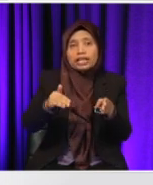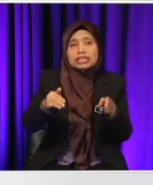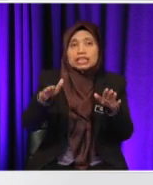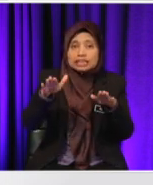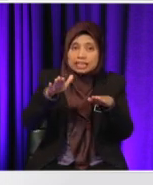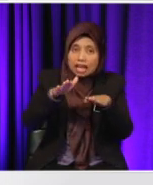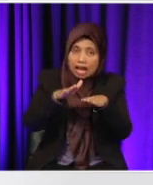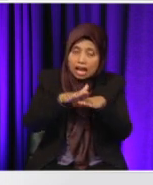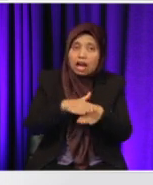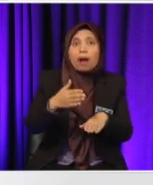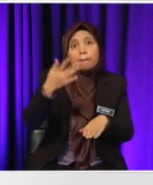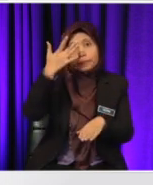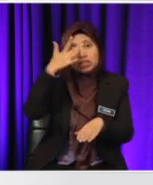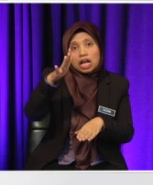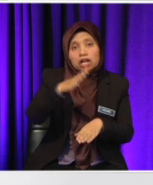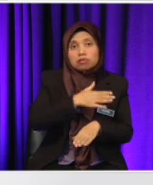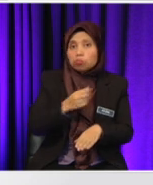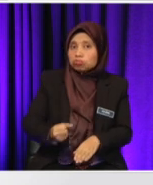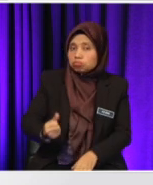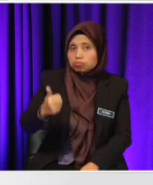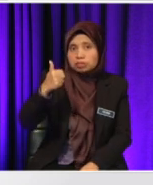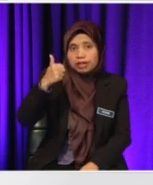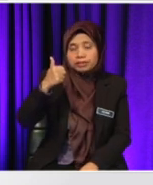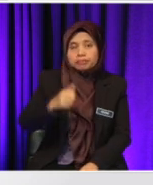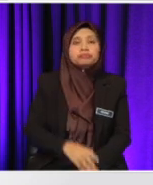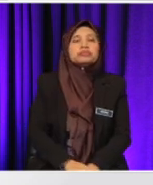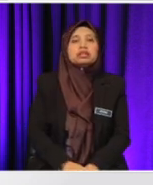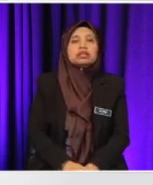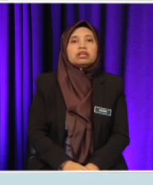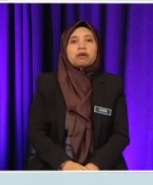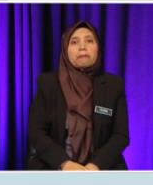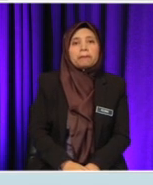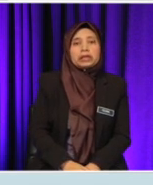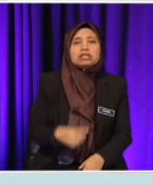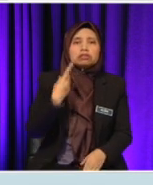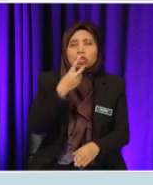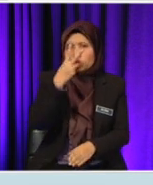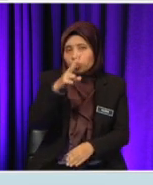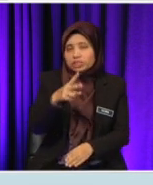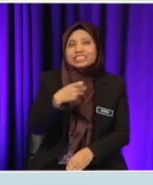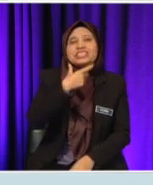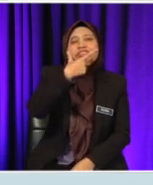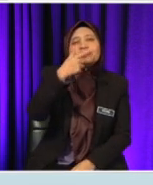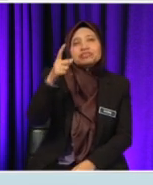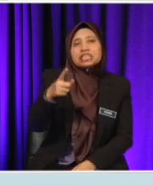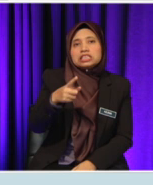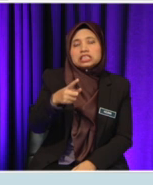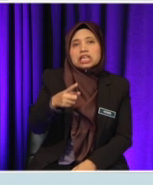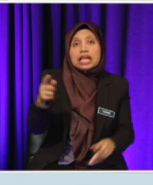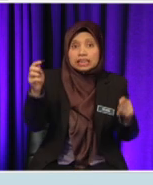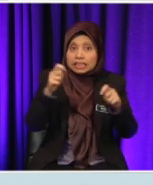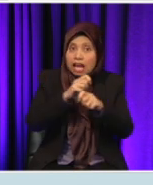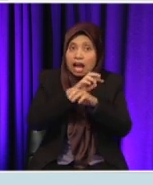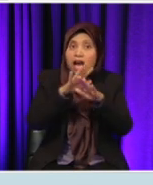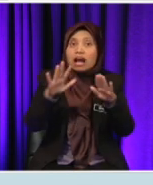bijak dan berani oke kita lihat seorang yang tenang kita lihat senyum saja kalau di sini kita